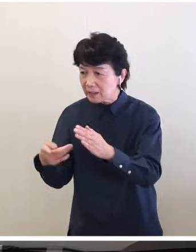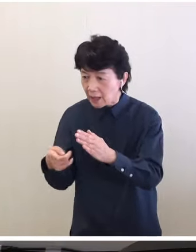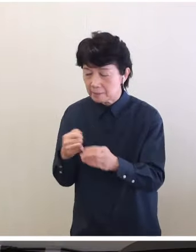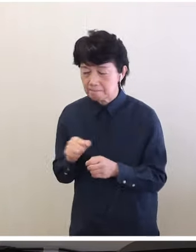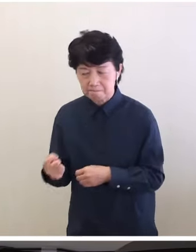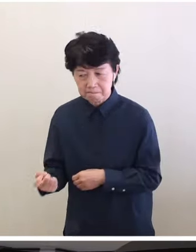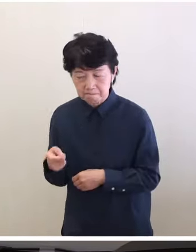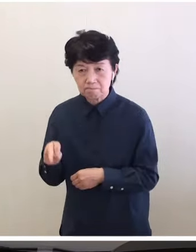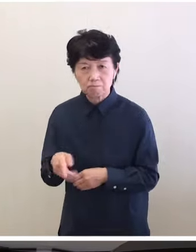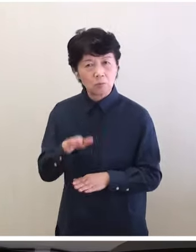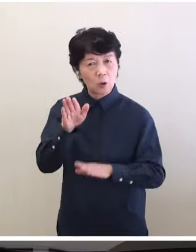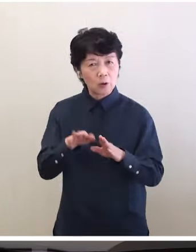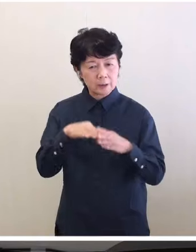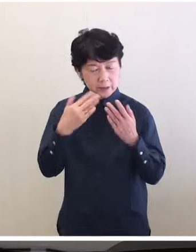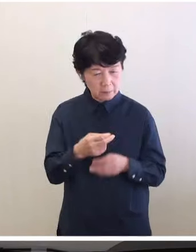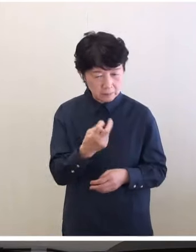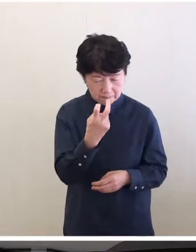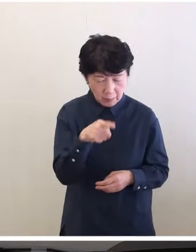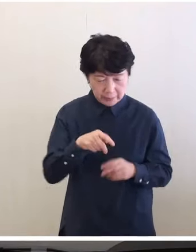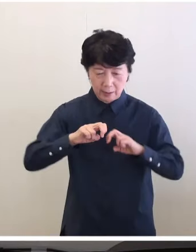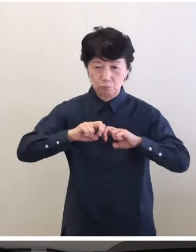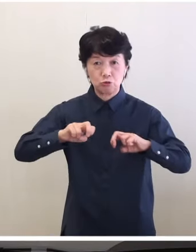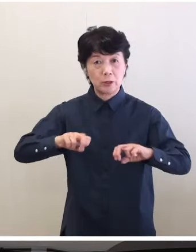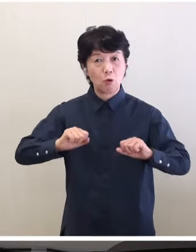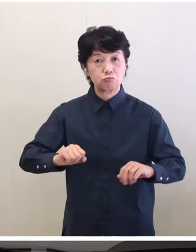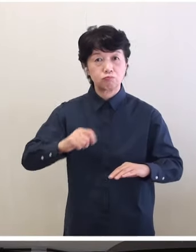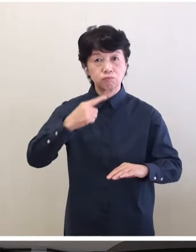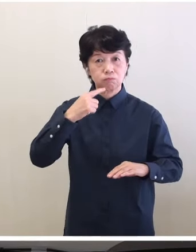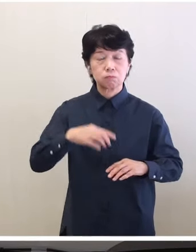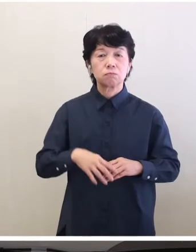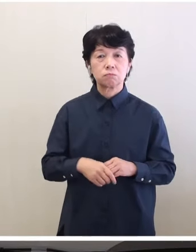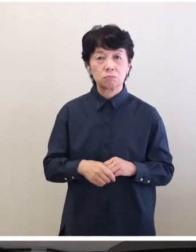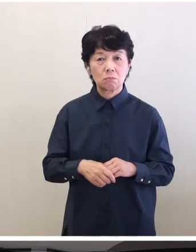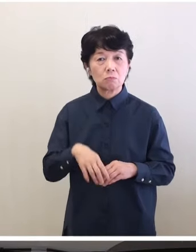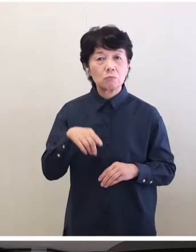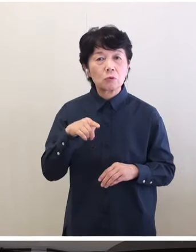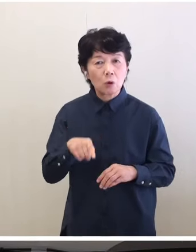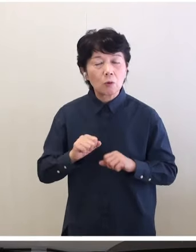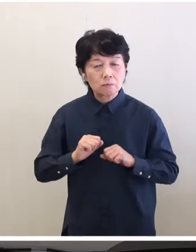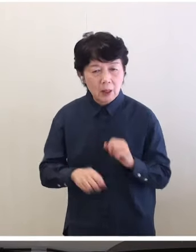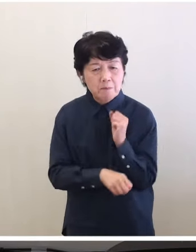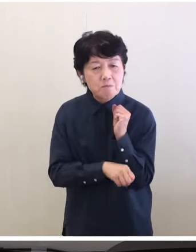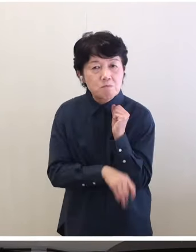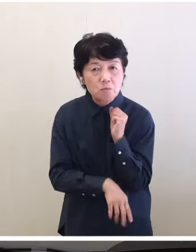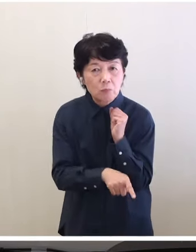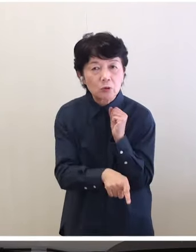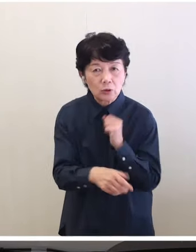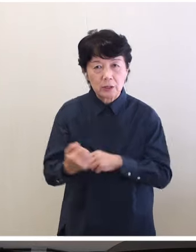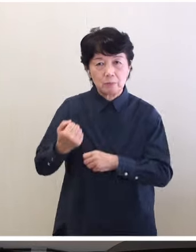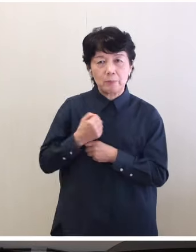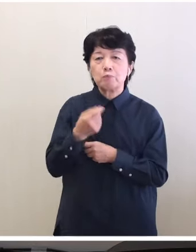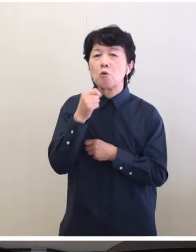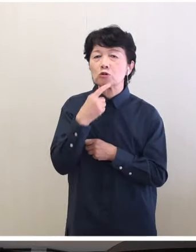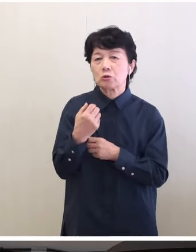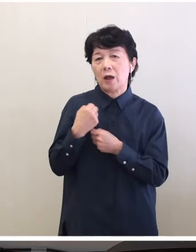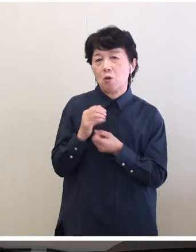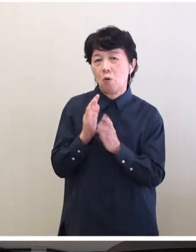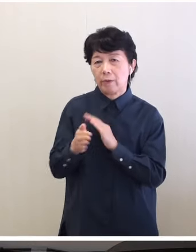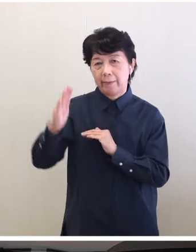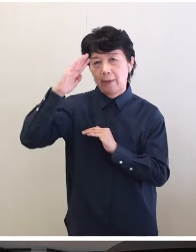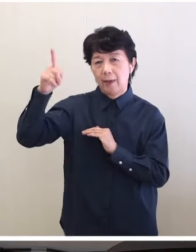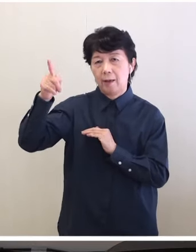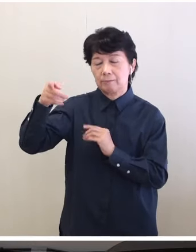あ、どういうところで起きているのかということも、まあ、分析をすると、まあ、そういうことをしながら兵庫県警のとも相談をし